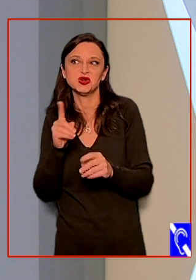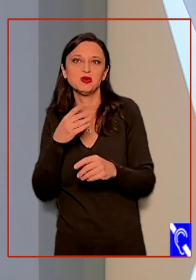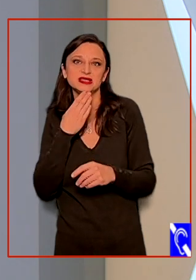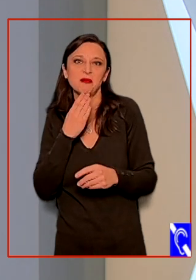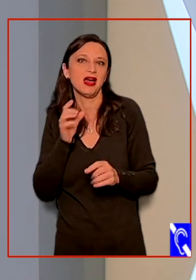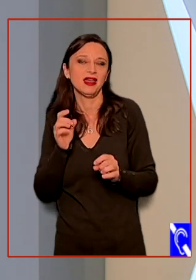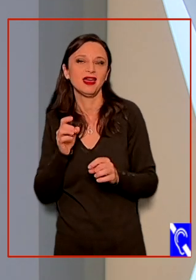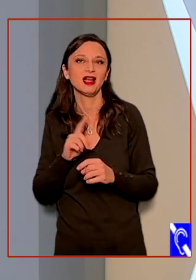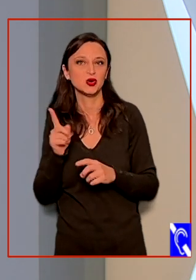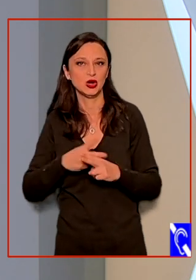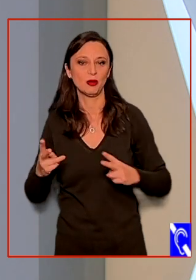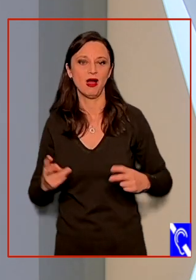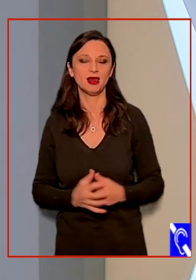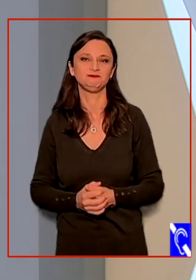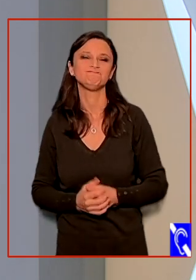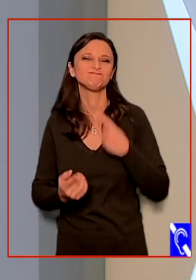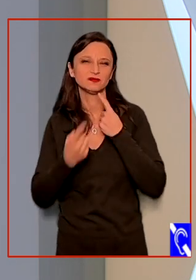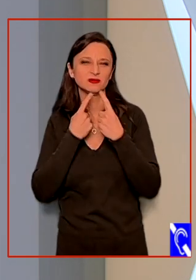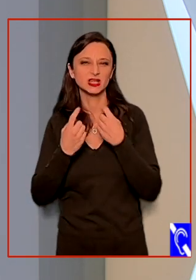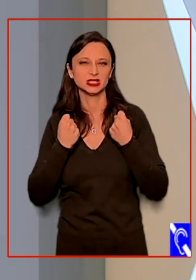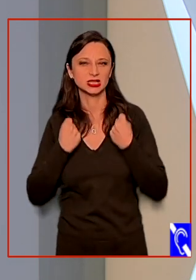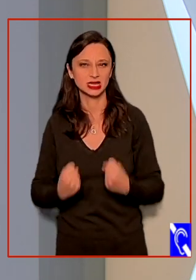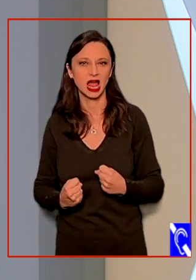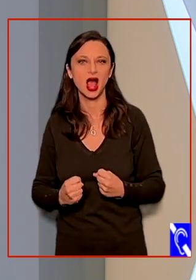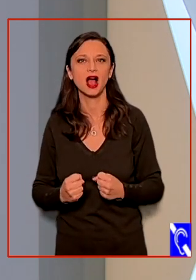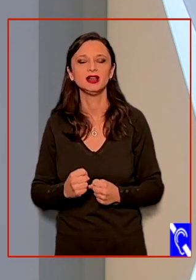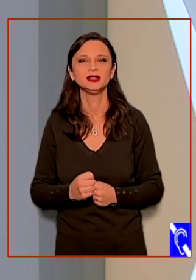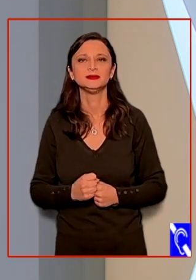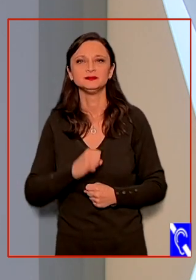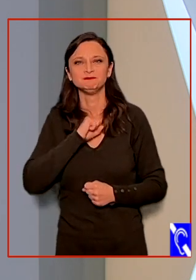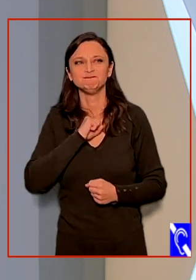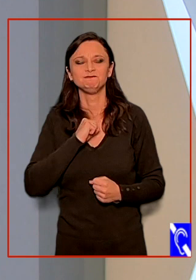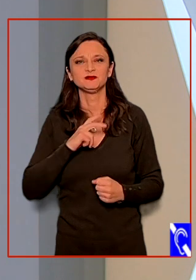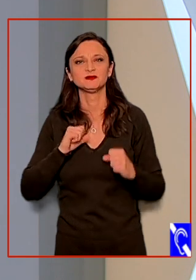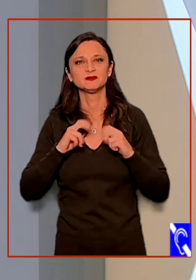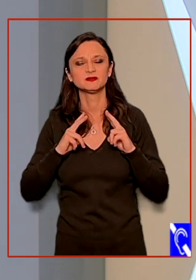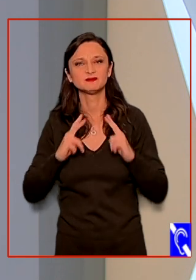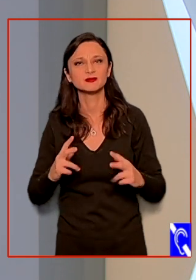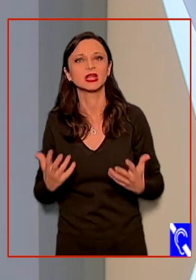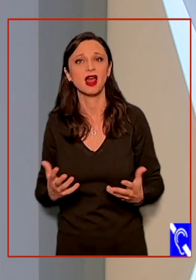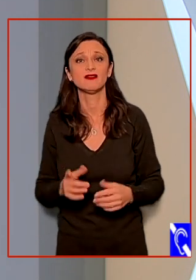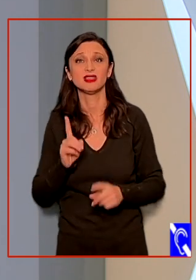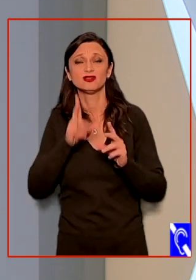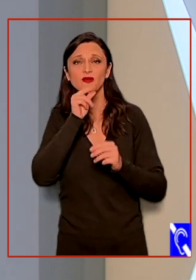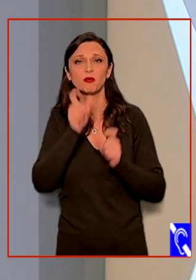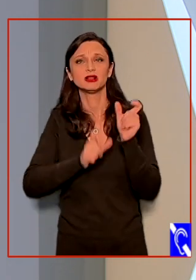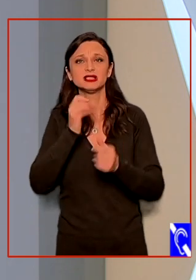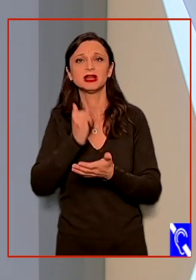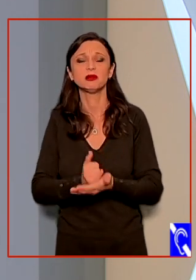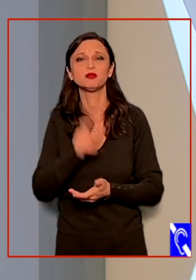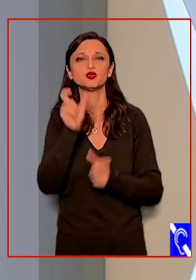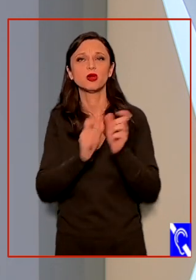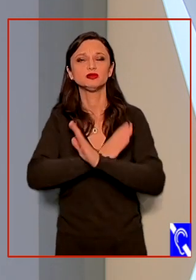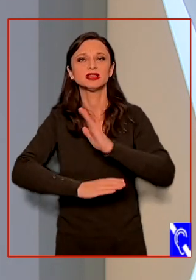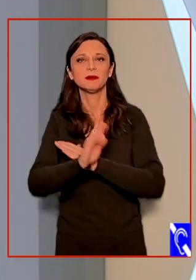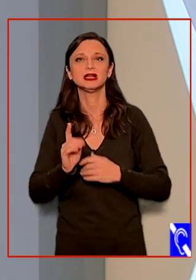O discuție dură și o discuție grea, doamnelor și domnilor, dar este vorba despre drepturile persoanelor cu dizabilități, care